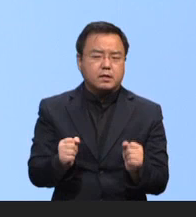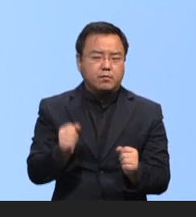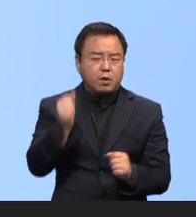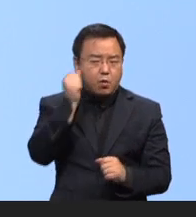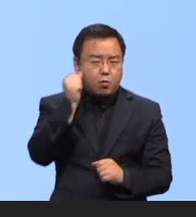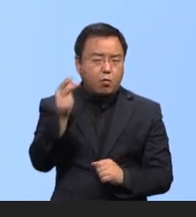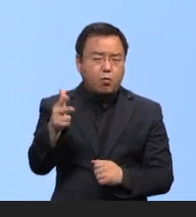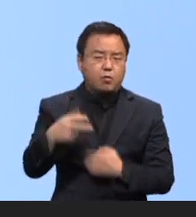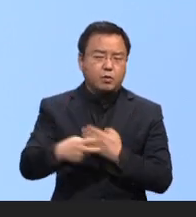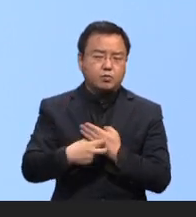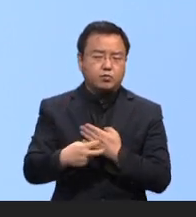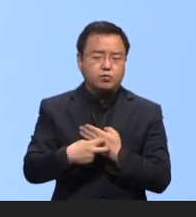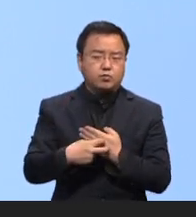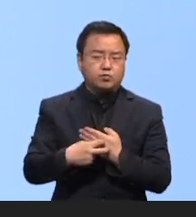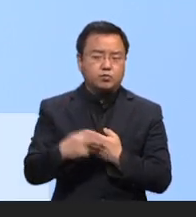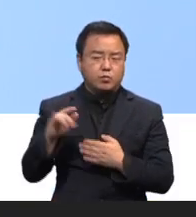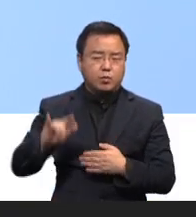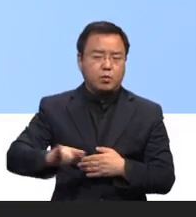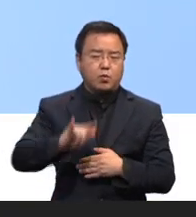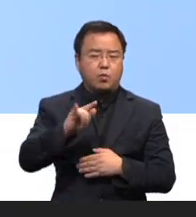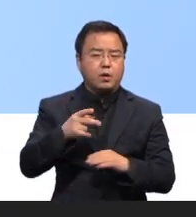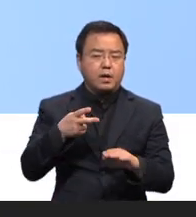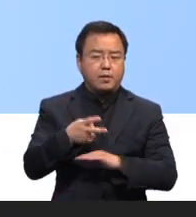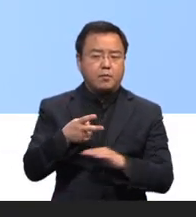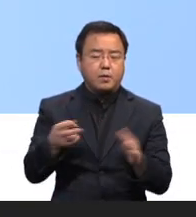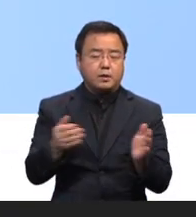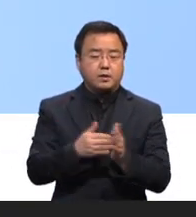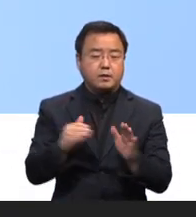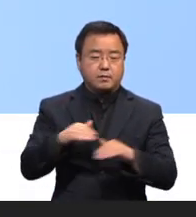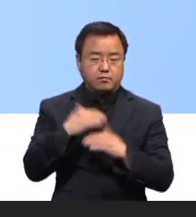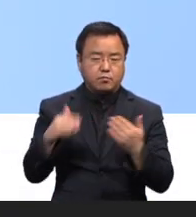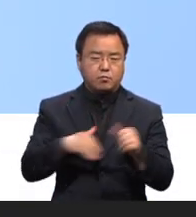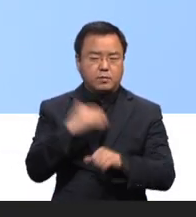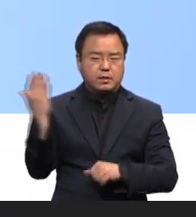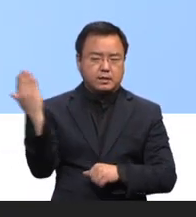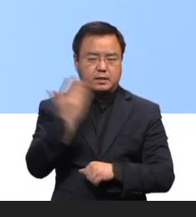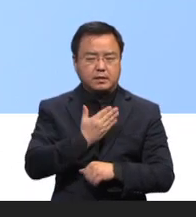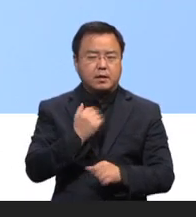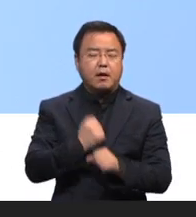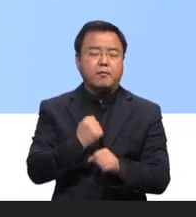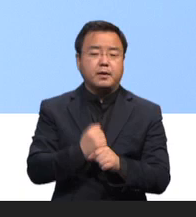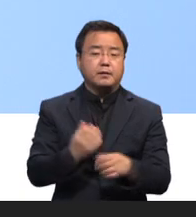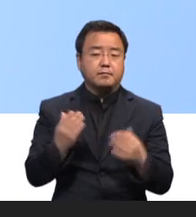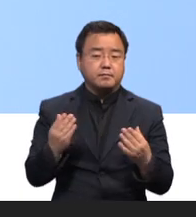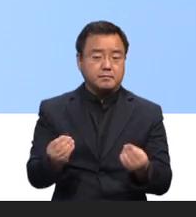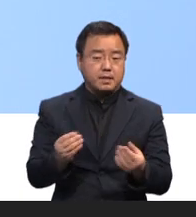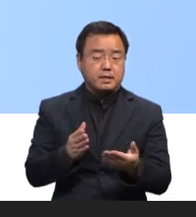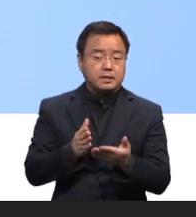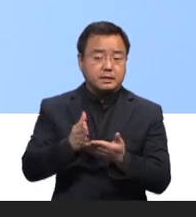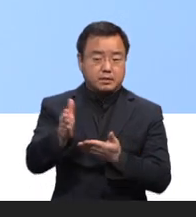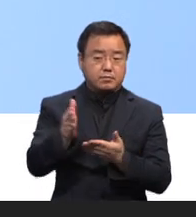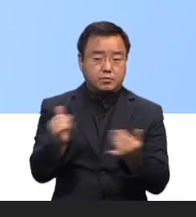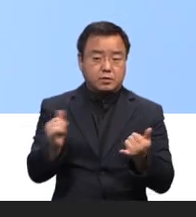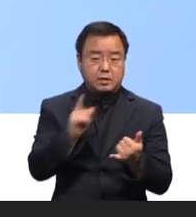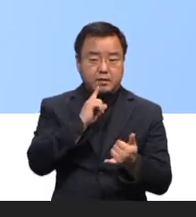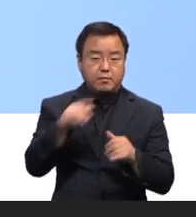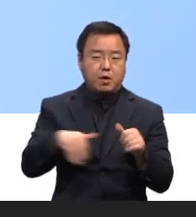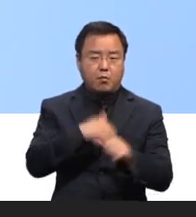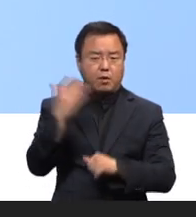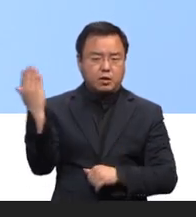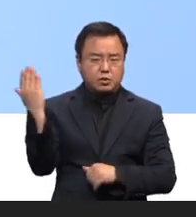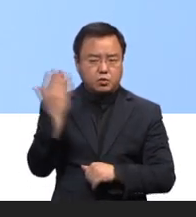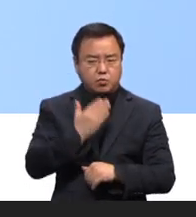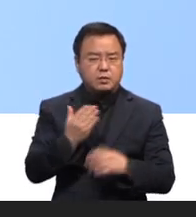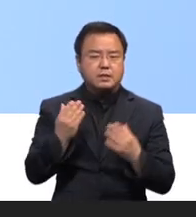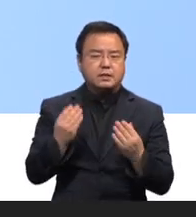의료기관 공항버스 까지 다 복지부가 환경 소독에 끝낸 상황이라고 하는데 많은 전문가들은 환경 소독이 끝난 고 3 까지